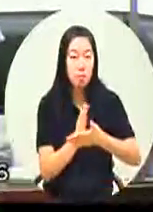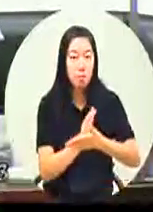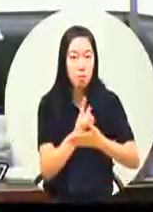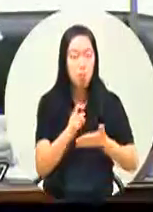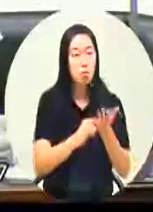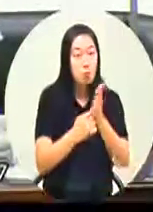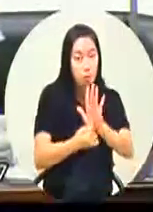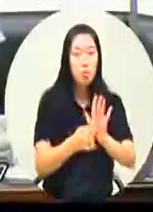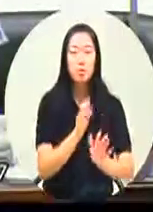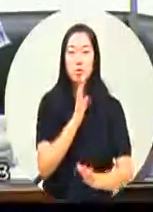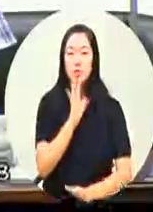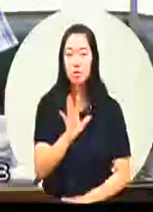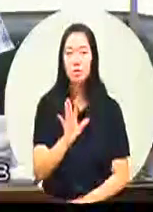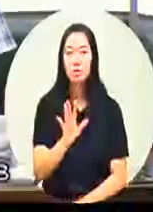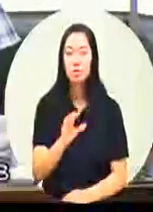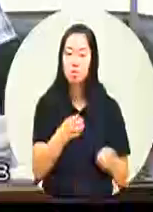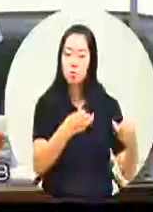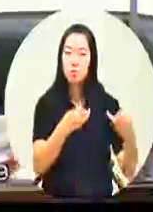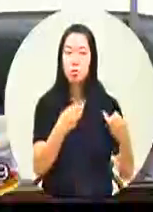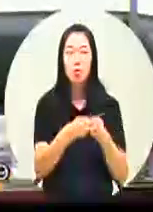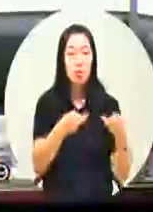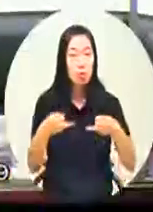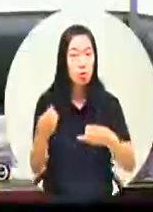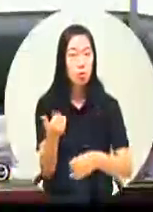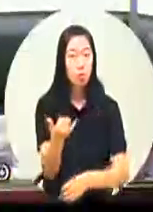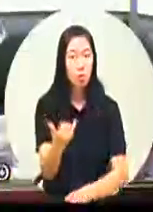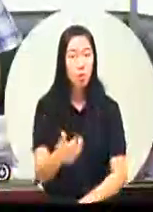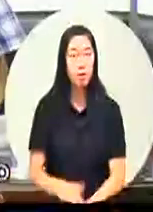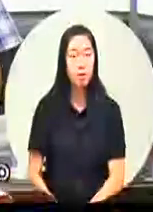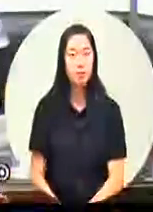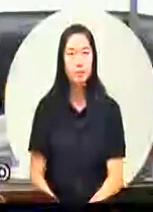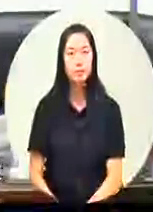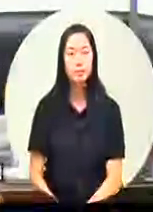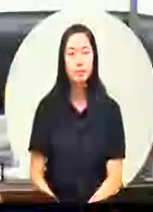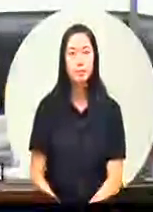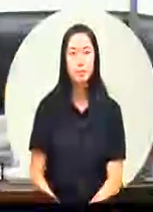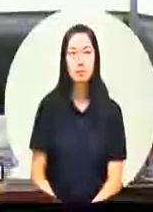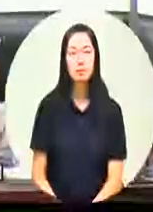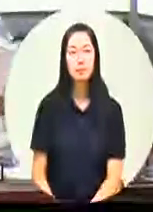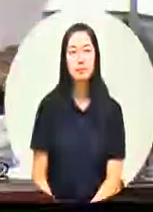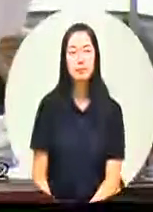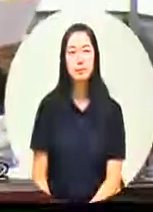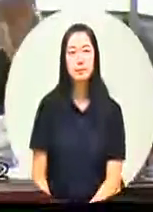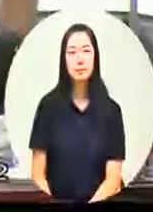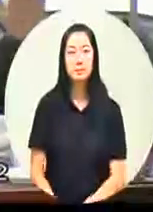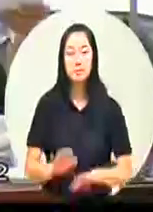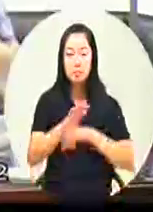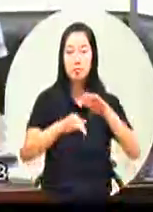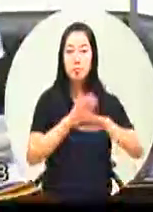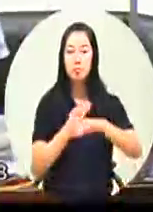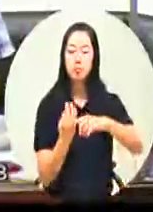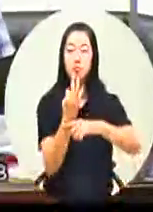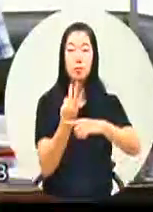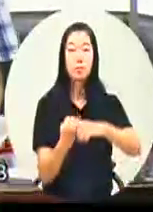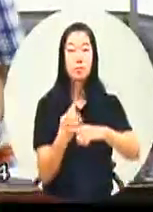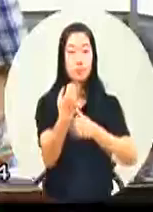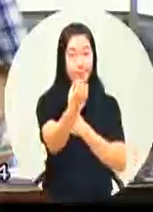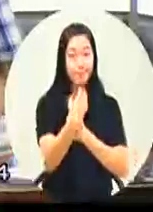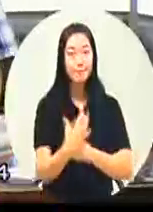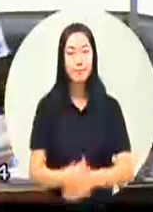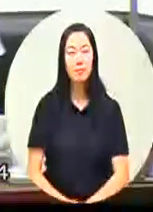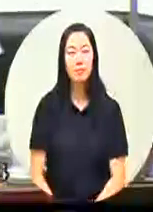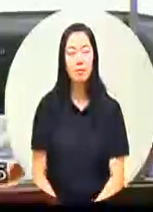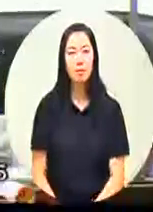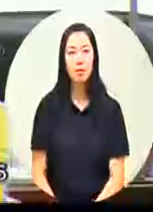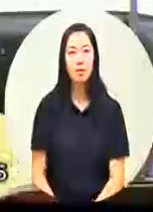啊？哦，效益嘛，你看怎样？局长，你要看你进度啊？可一个成功率多少嘛？请局长答复。